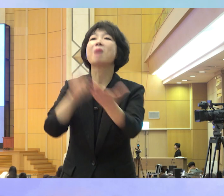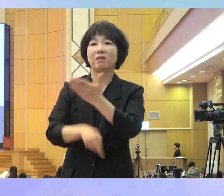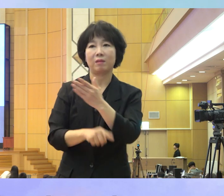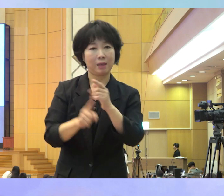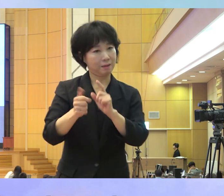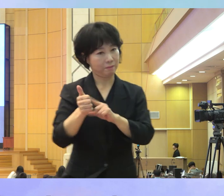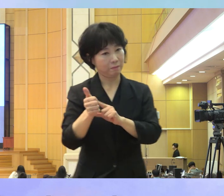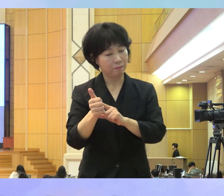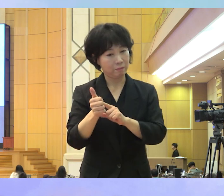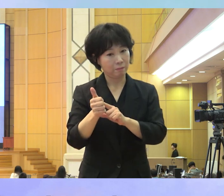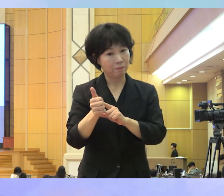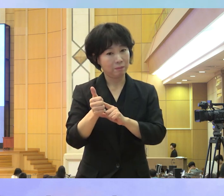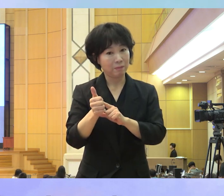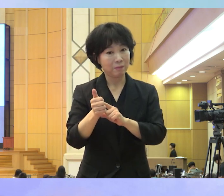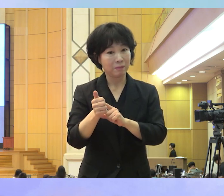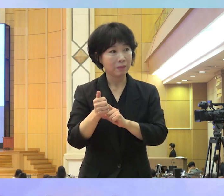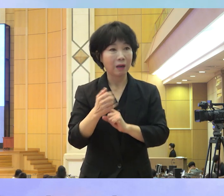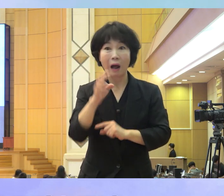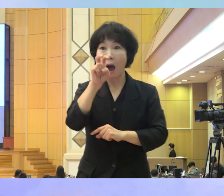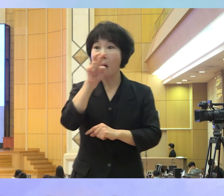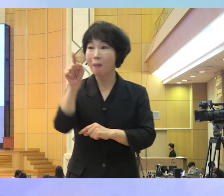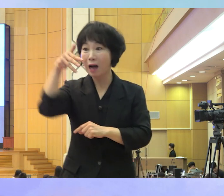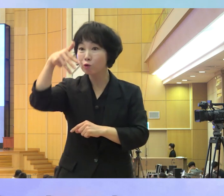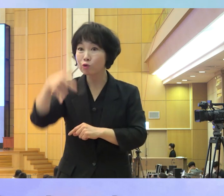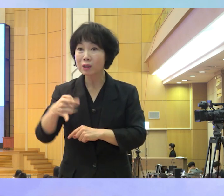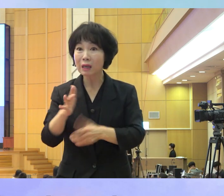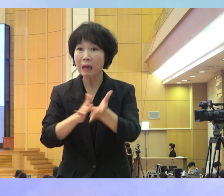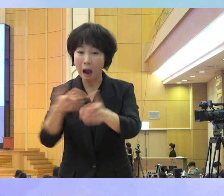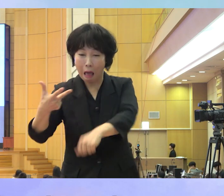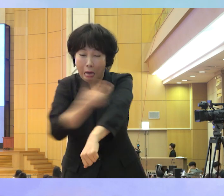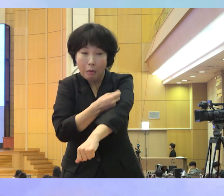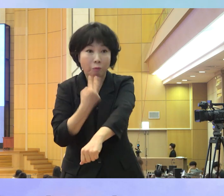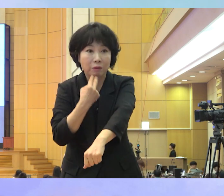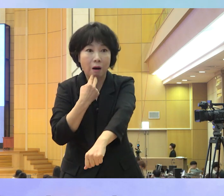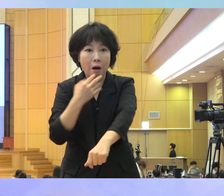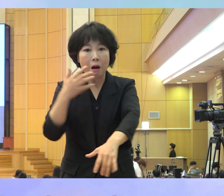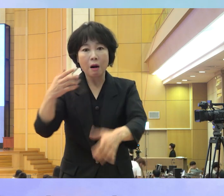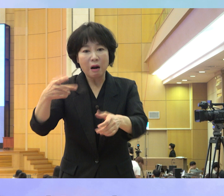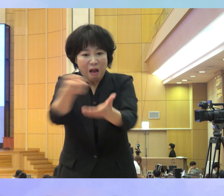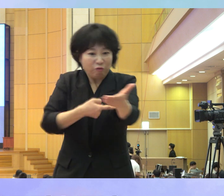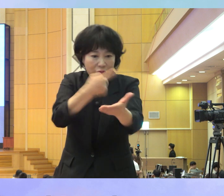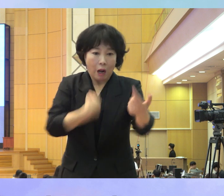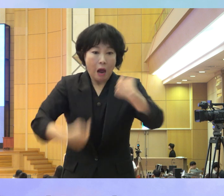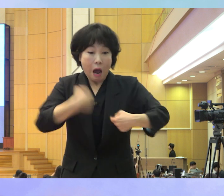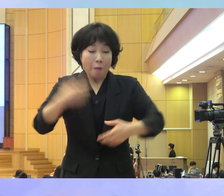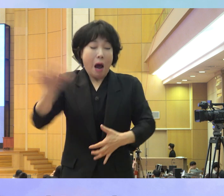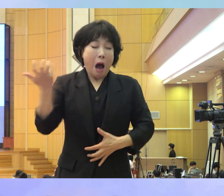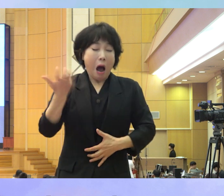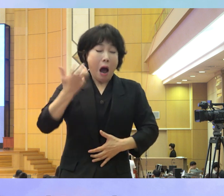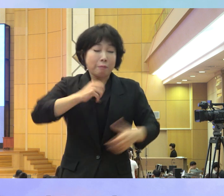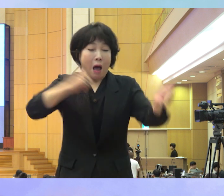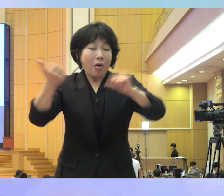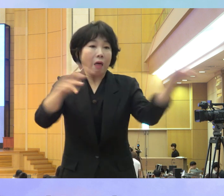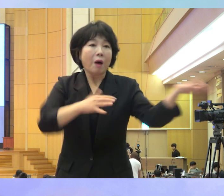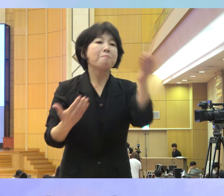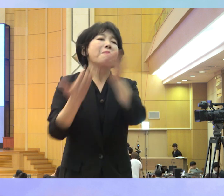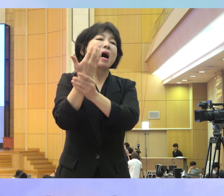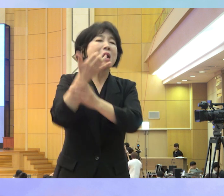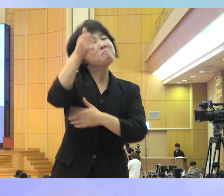그러다가 잘못해가지고 막 죽고 너무 아파가지고 막 기절해서 죽어버리고 마비되어버리고 막 이런 문제가